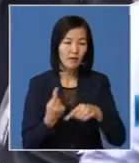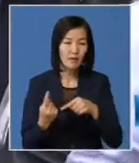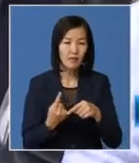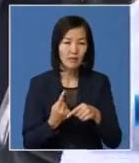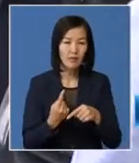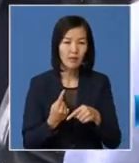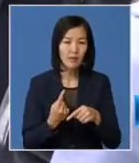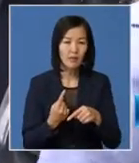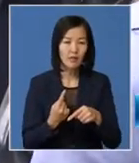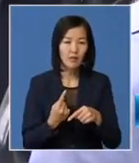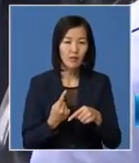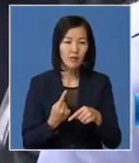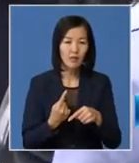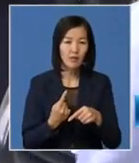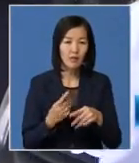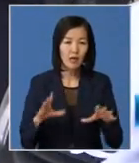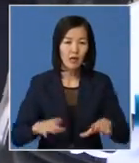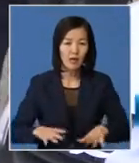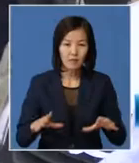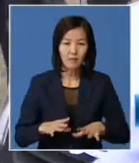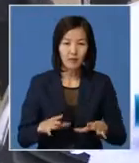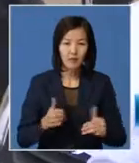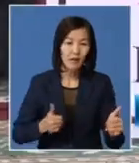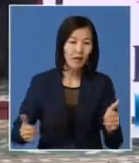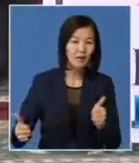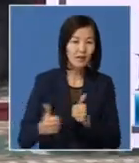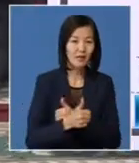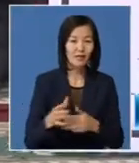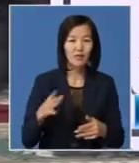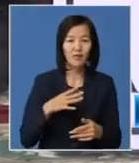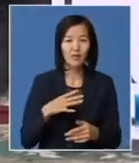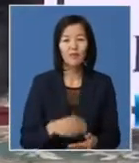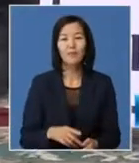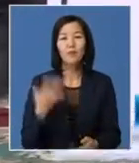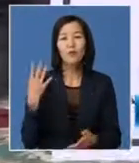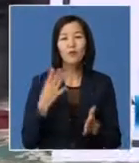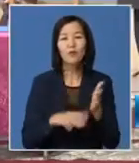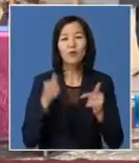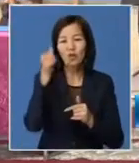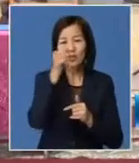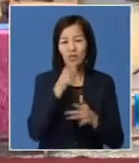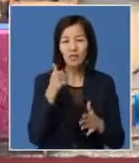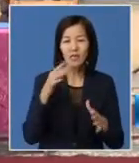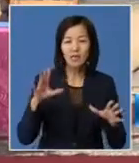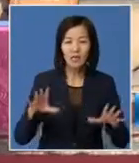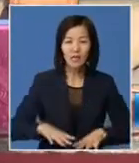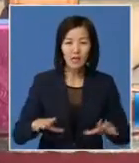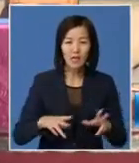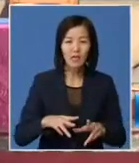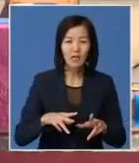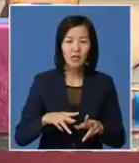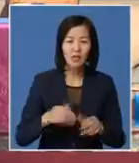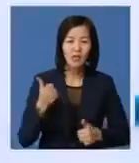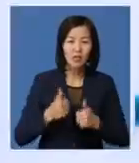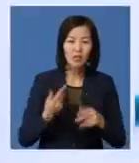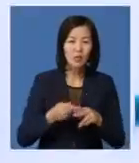500-кіді жіберіп едім, атым алдыға осы шықты. 90 жылдық тойға орай ұйымдастырылған ат жарысы тартысты өтті. Бағы мен